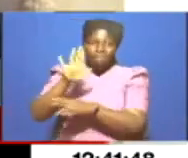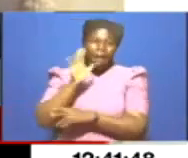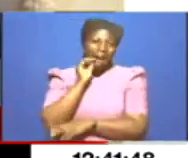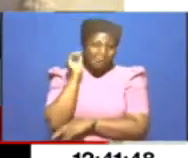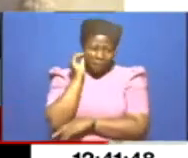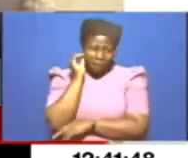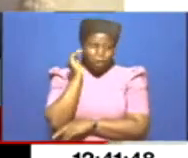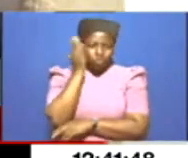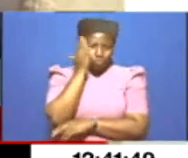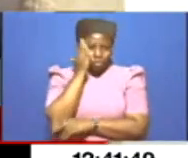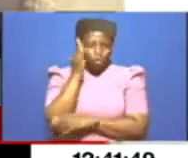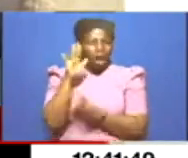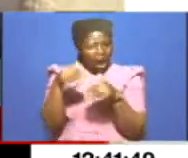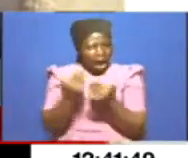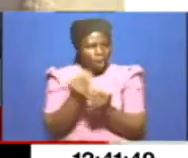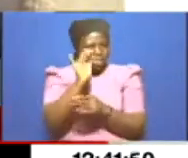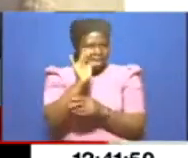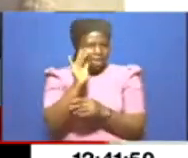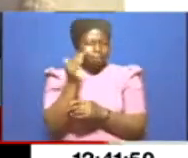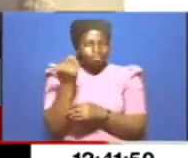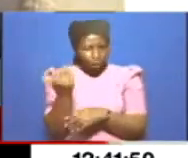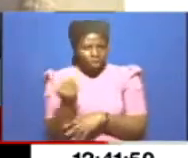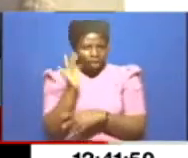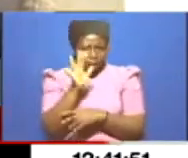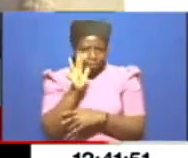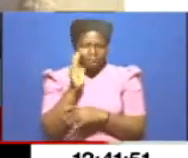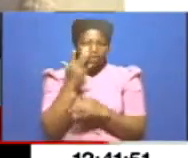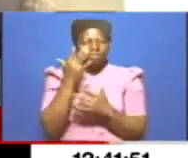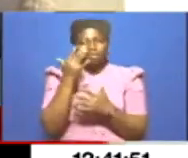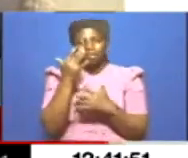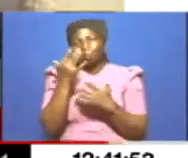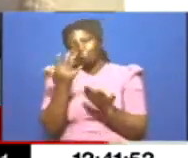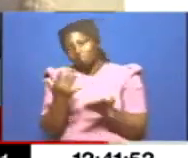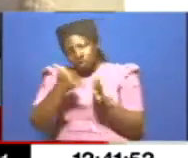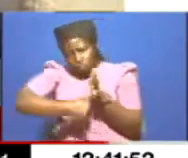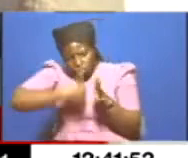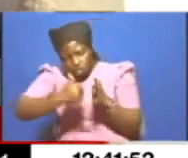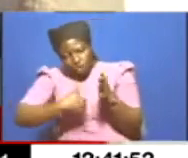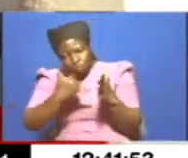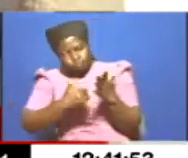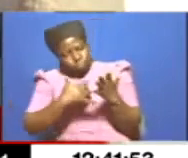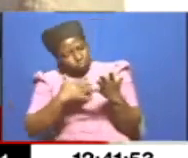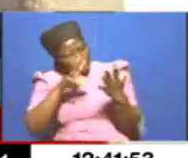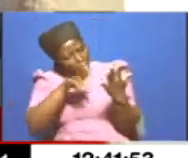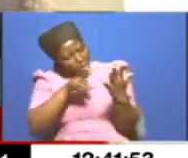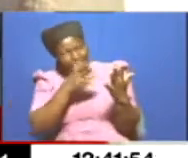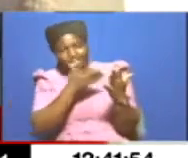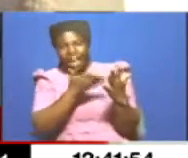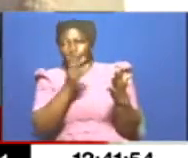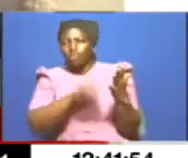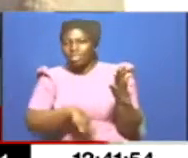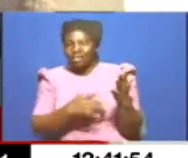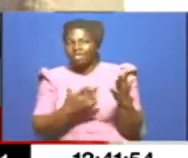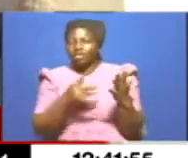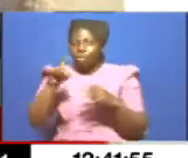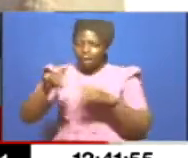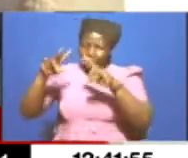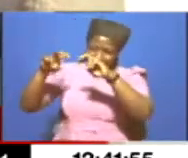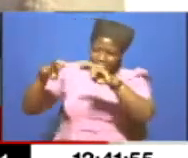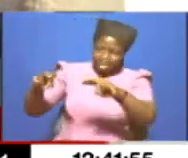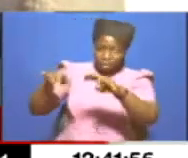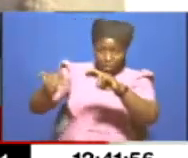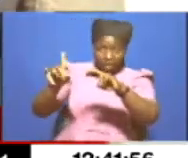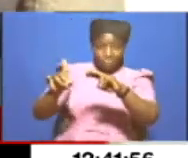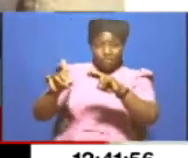chat, kama ni YouTube, yale mambo anaangalia pale, lazima uyachunguze mwenyewe. So utayachunguza aje? Kuna mbinu